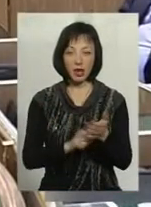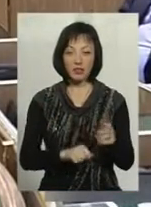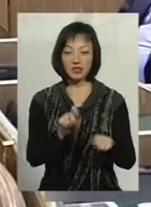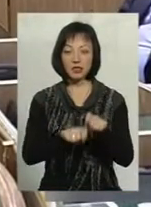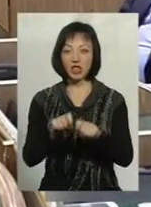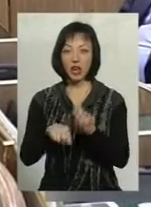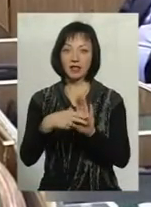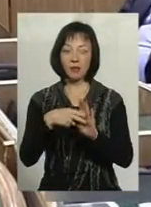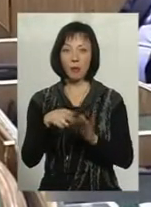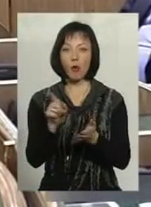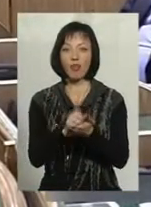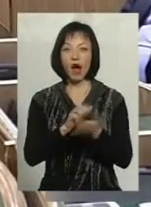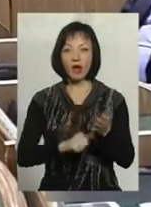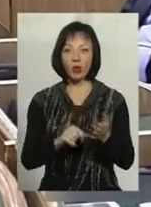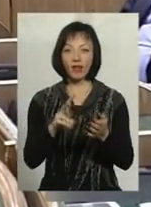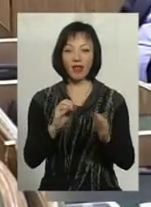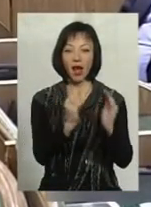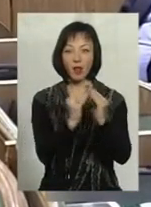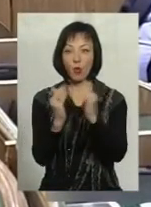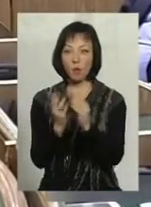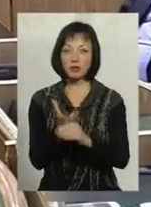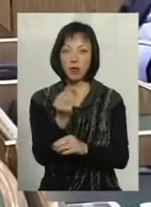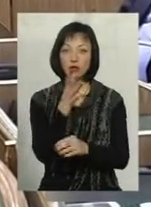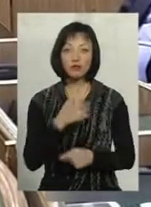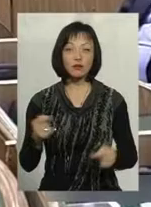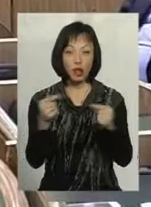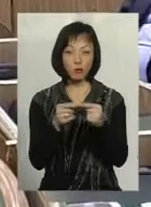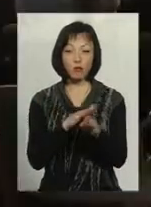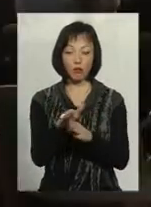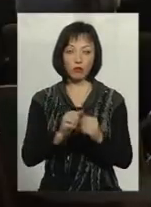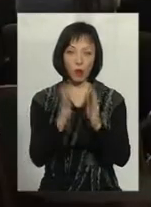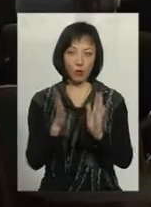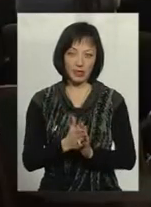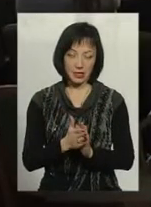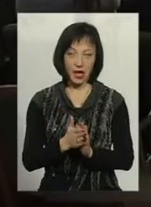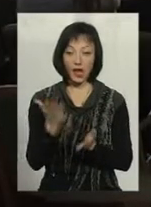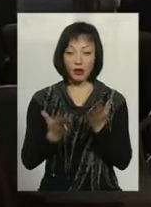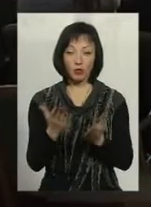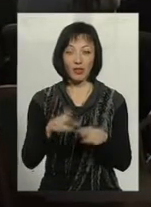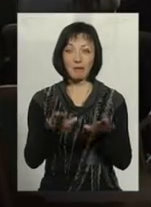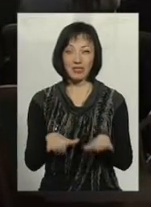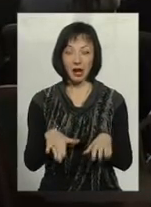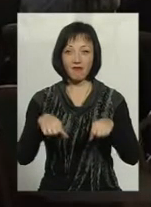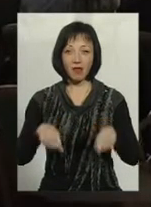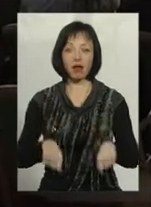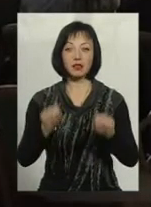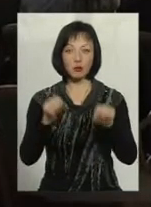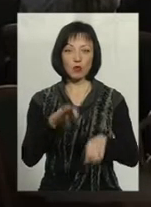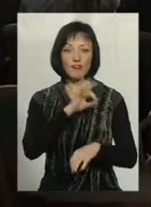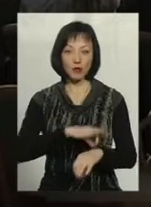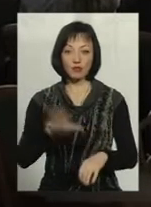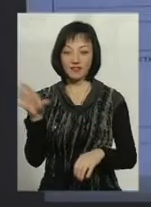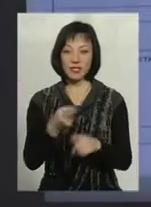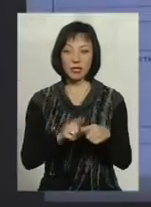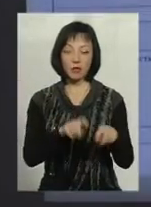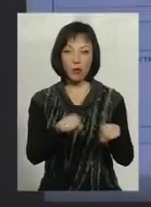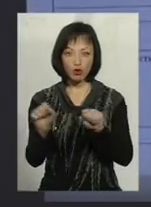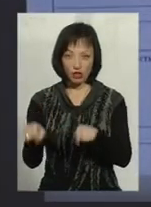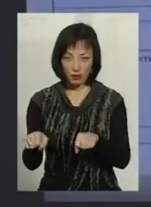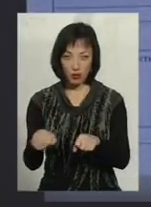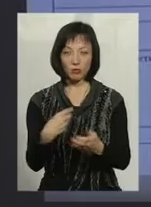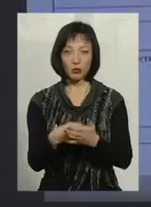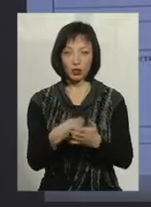ви, скажімо, одна людина, чи ви маєте найману робочу силу до 10 чоловік, ваш вид діяльності відноситься до